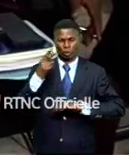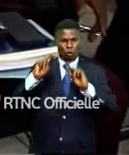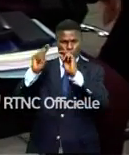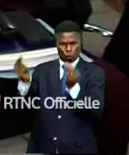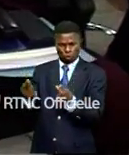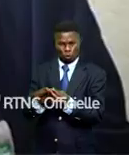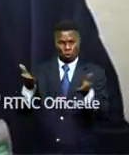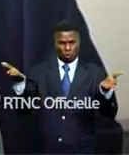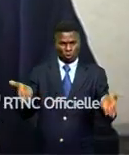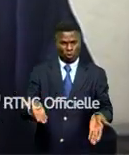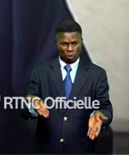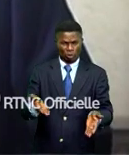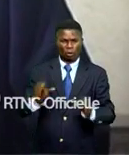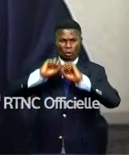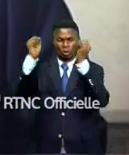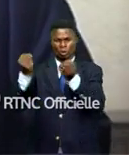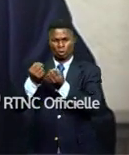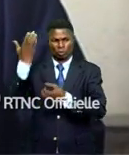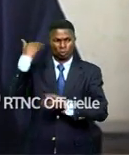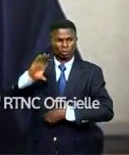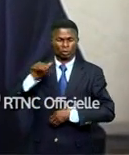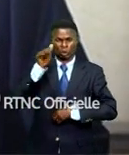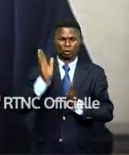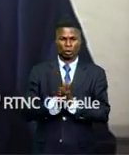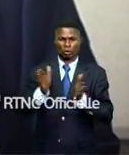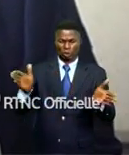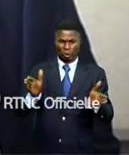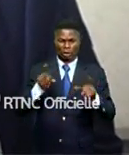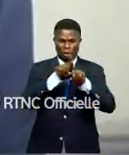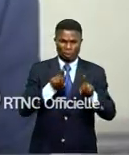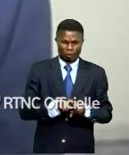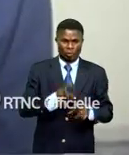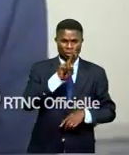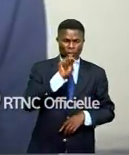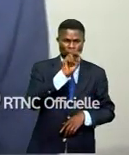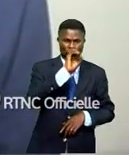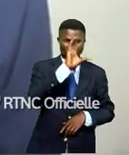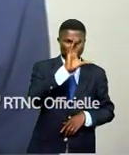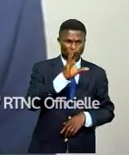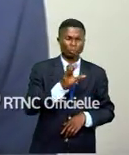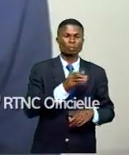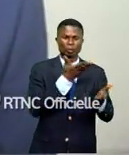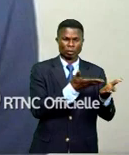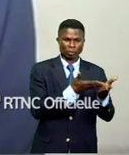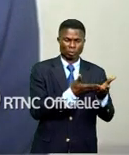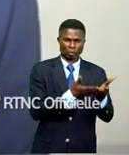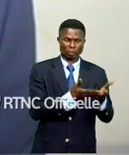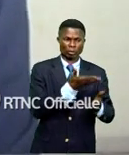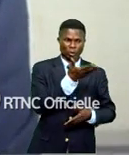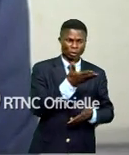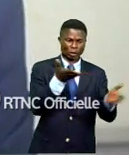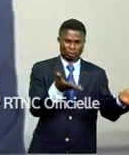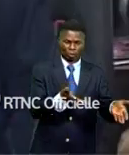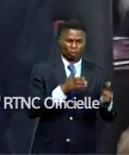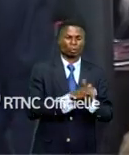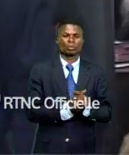parties représentées pour la Régie des eaux par son directeur général Clément Moubiaï Kanchama et le directeur général de la RTNC Ernest